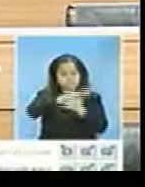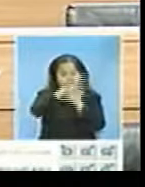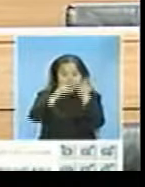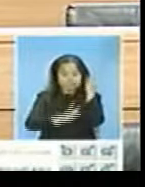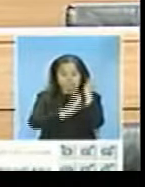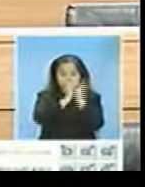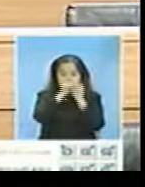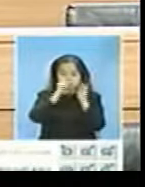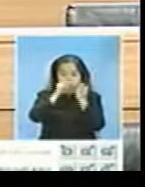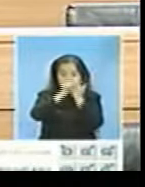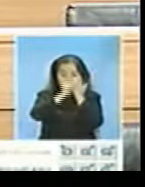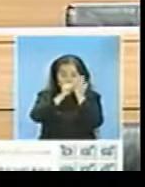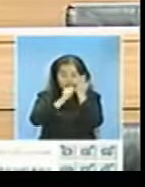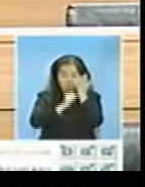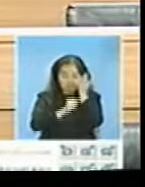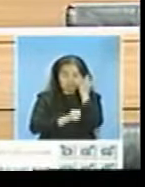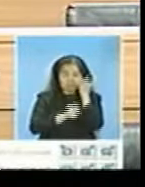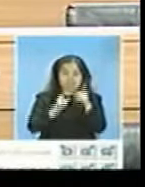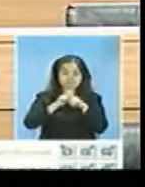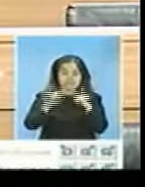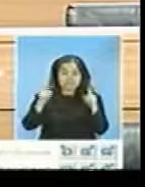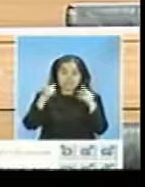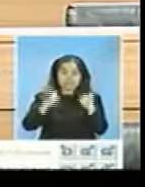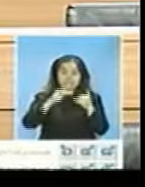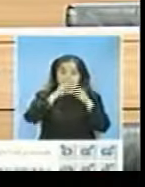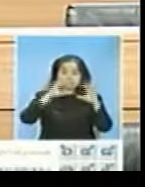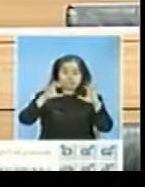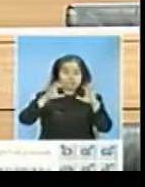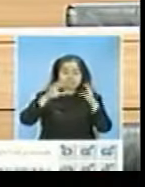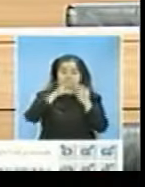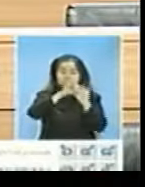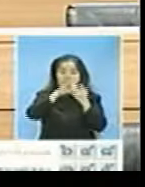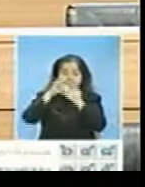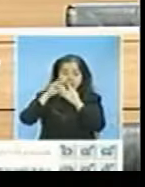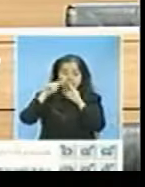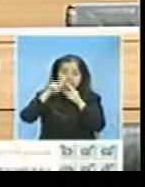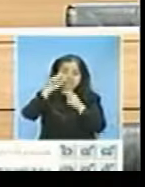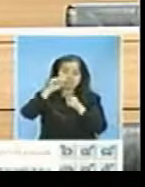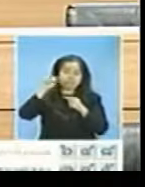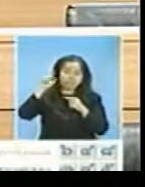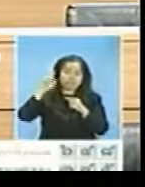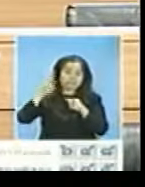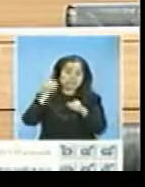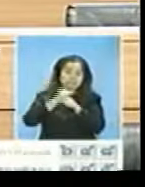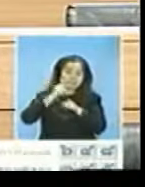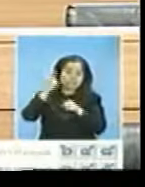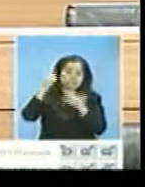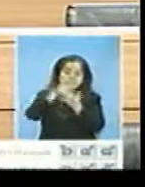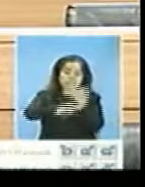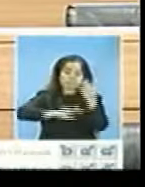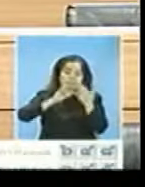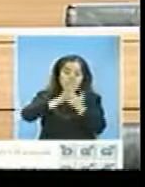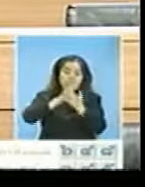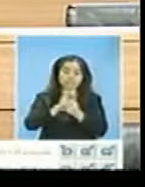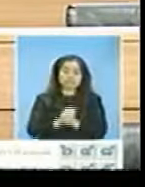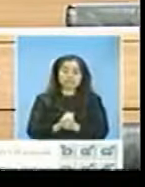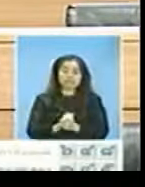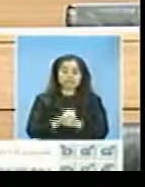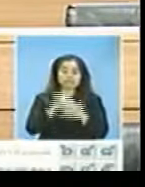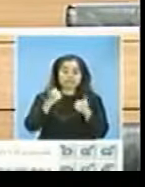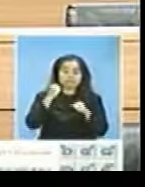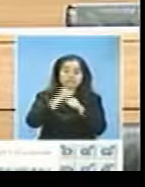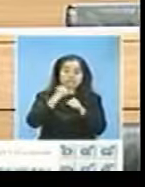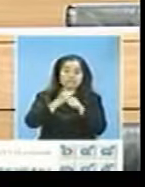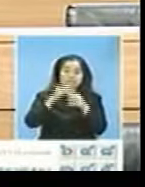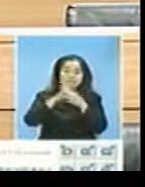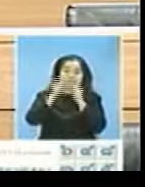มันน่าจะแก้ไขบางมาตราแต่ในที่สุดรัฐบาลก็เลือกให้สสรมาเขียนใหม่ทั้งร่างเพราะฉะนั้นมันก็จะเป็นร่าง